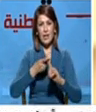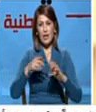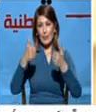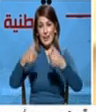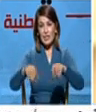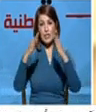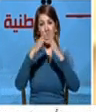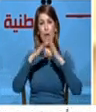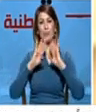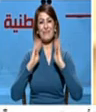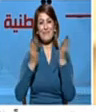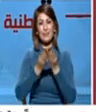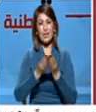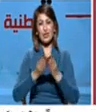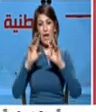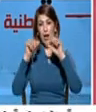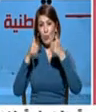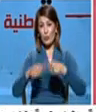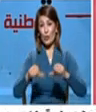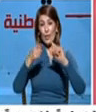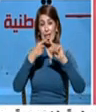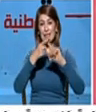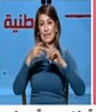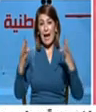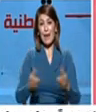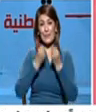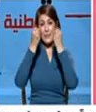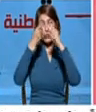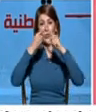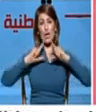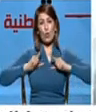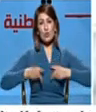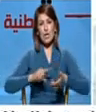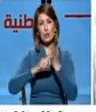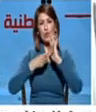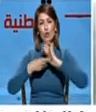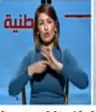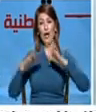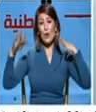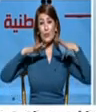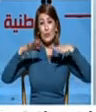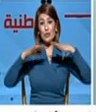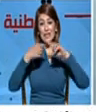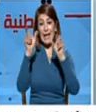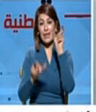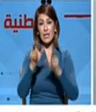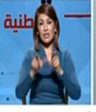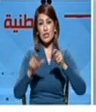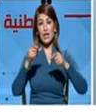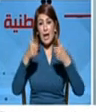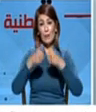وتبقى المجهودات التي تقوم بها كل الوزارات غير كافيه اذا ما وسته الاجراءات للناس وملتزم